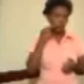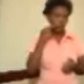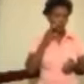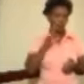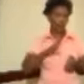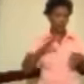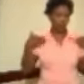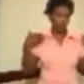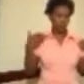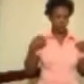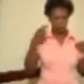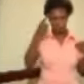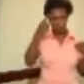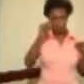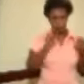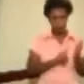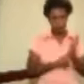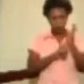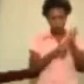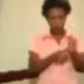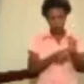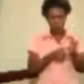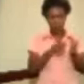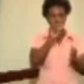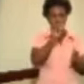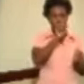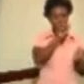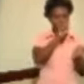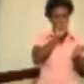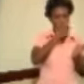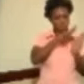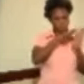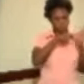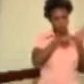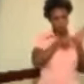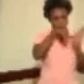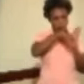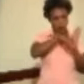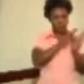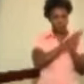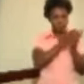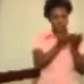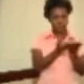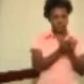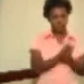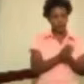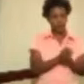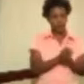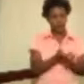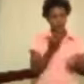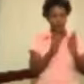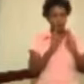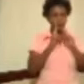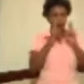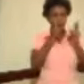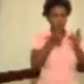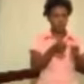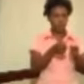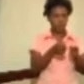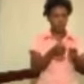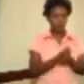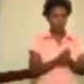Bien content que yo montré au article de constitution, hein, qui dit ce qu'est la haute cour de justice, et on répond ni